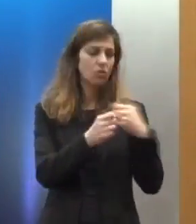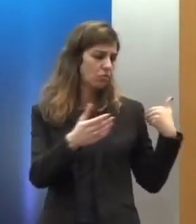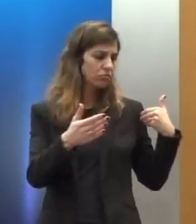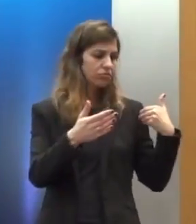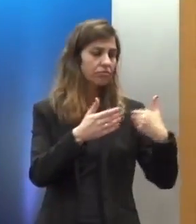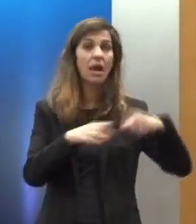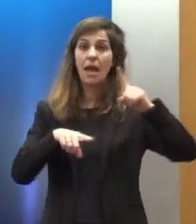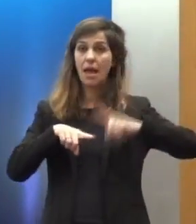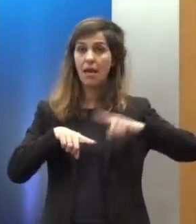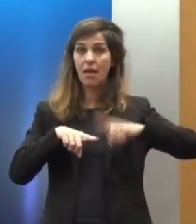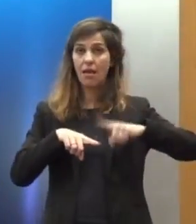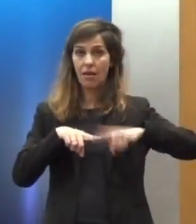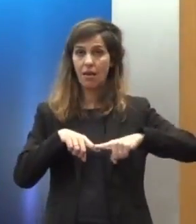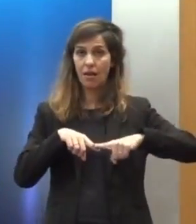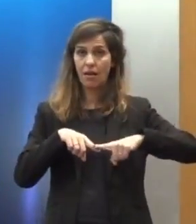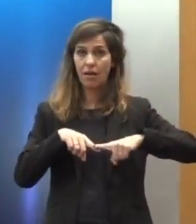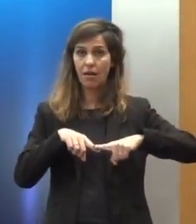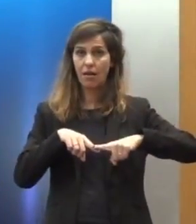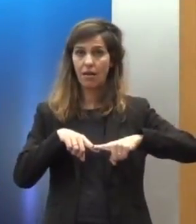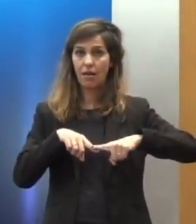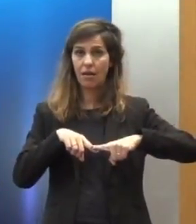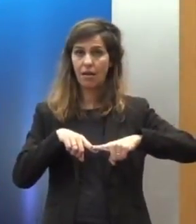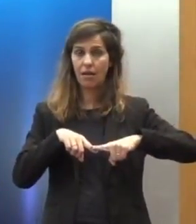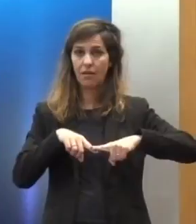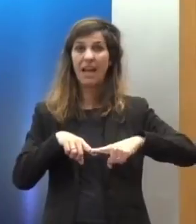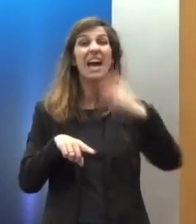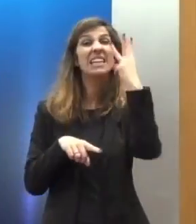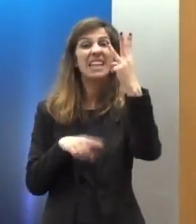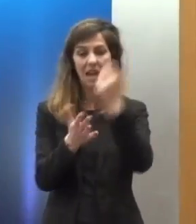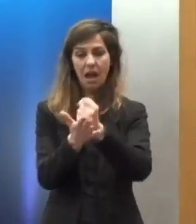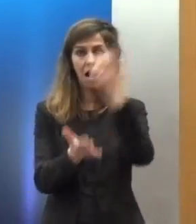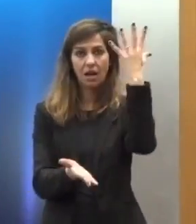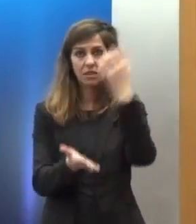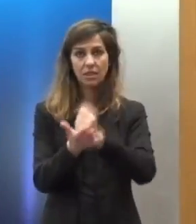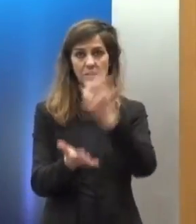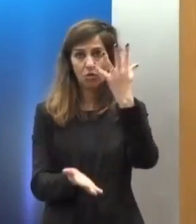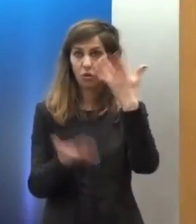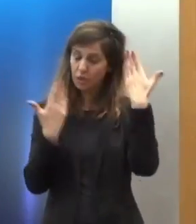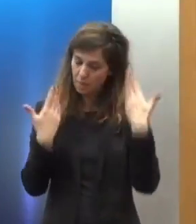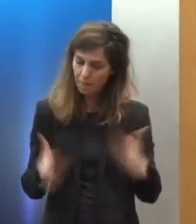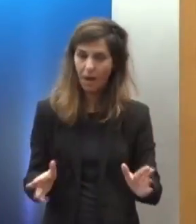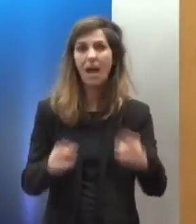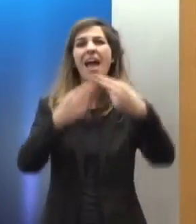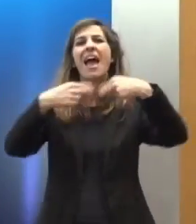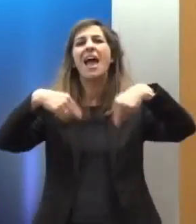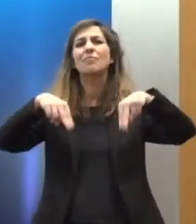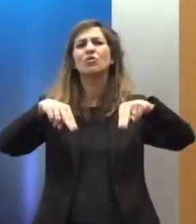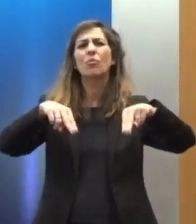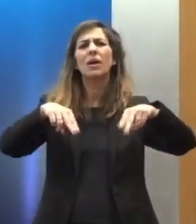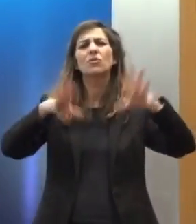χρόνο περάσαμε επιτυχώς από 3 περιοδικές αξιολογήσεις επιτροπών διεθνών